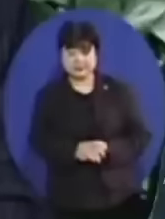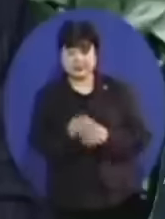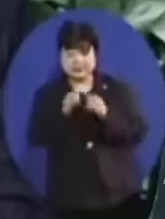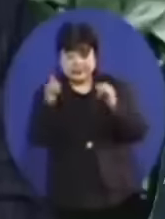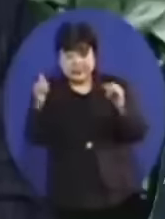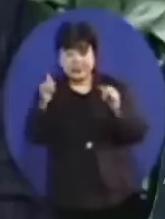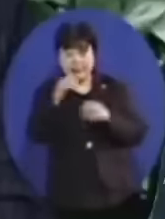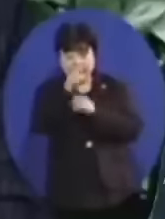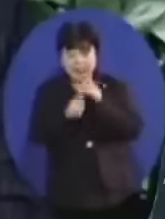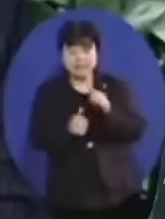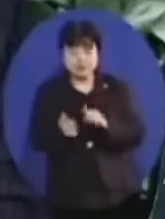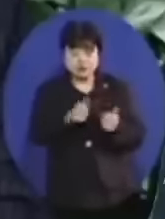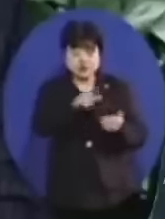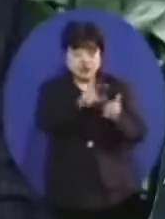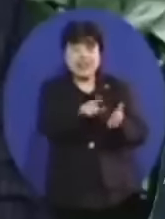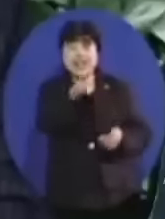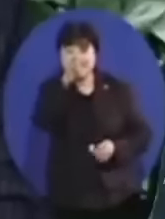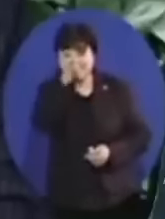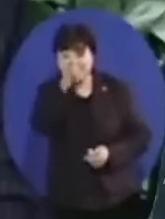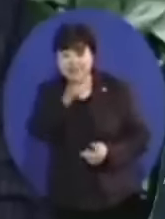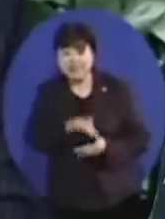사람들마다 다 하나님이 주어진 때가 있어요.